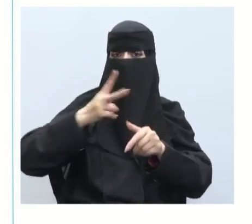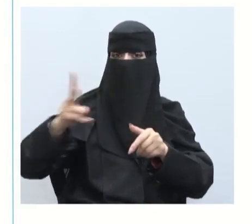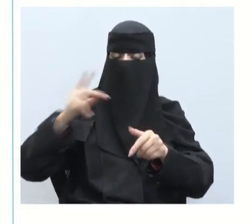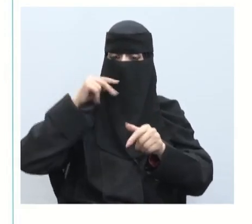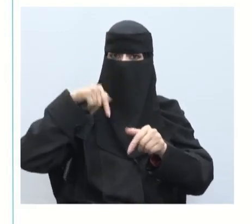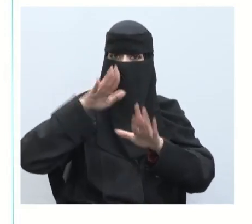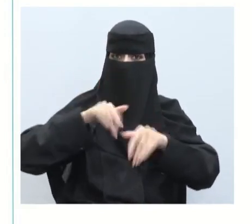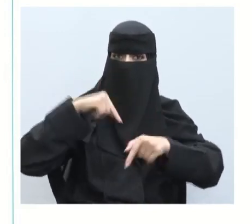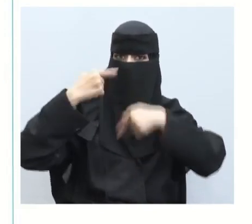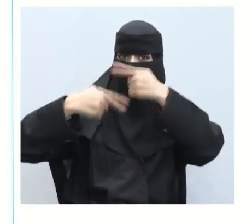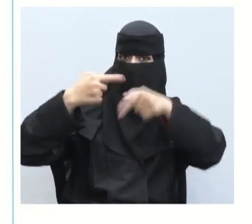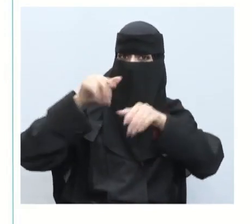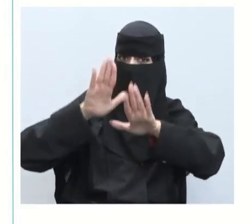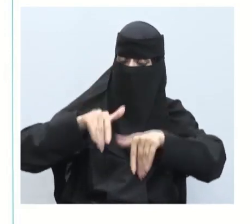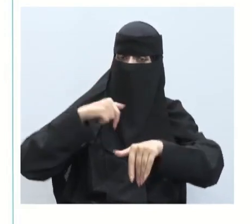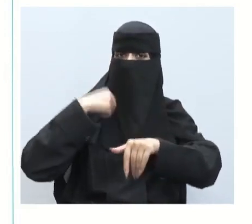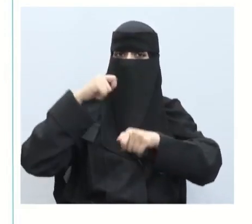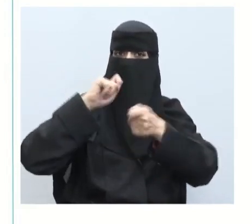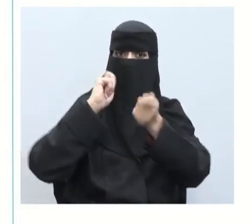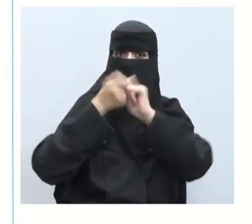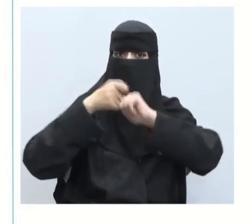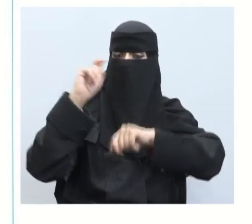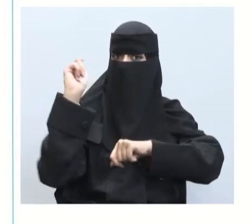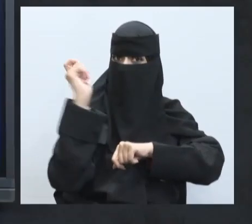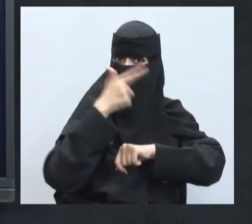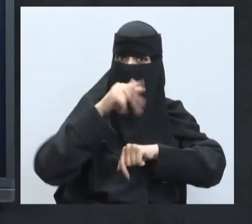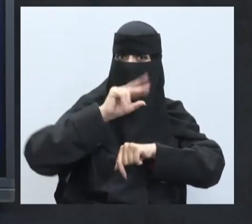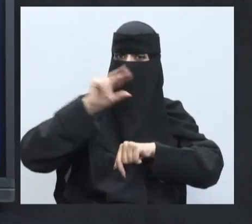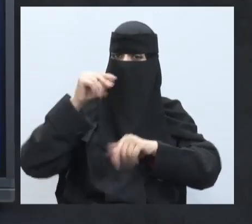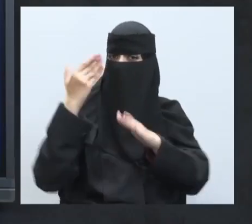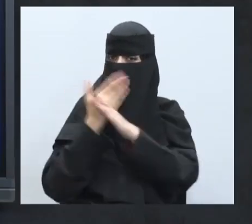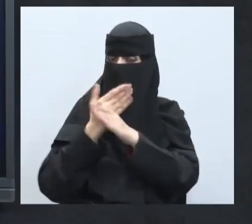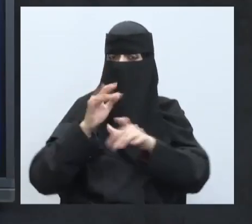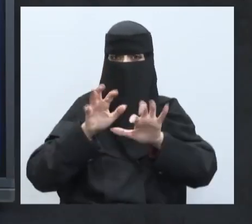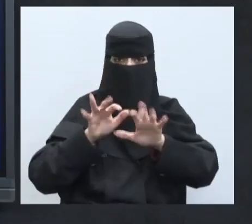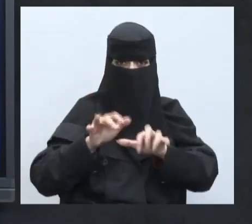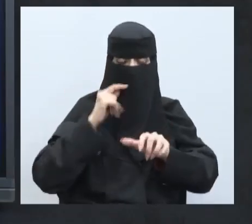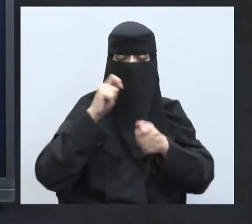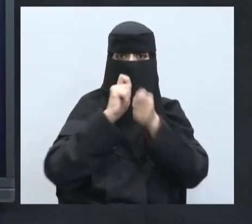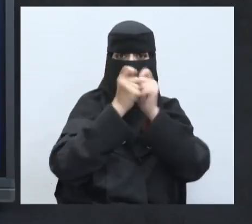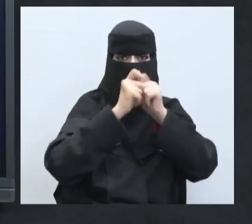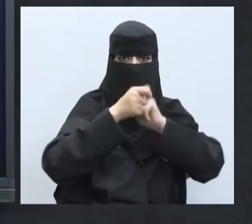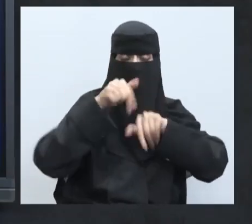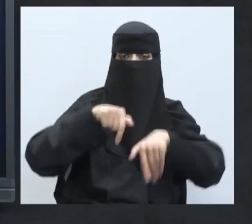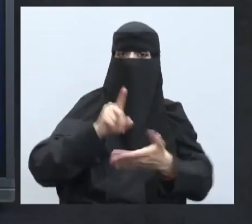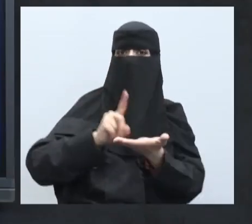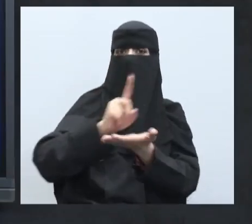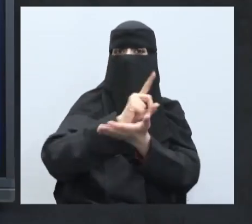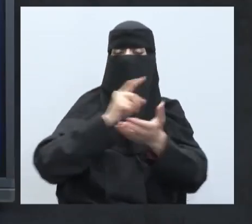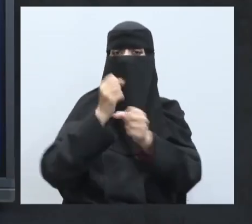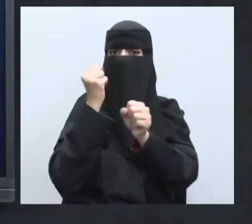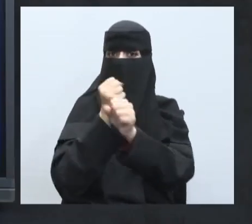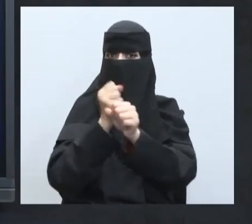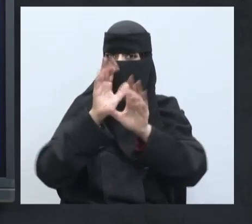التغيير بسرعه ذكرنا هنالك تغيير سريع نظير التقنيه نظير التغييرات في البيئه المحيطه في العمل